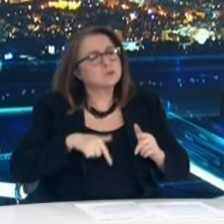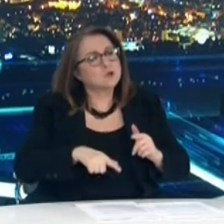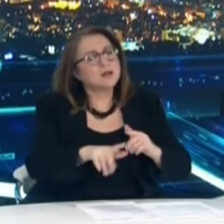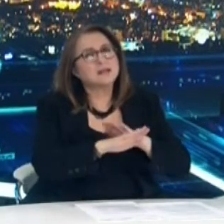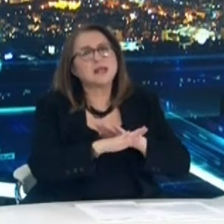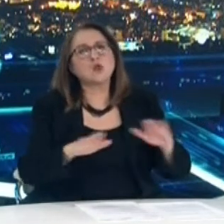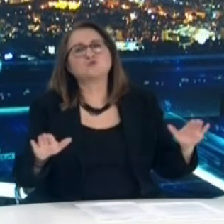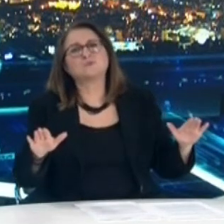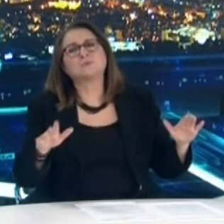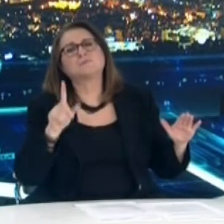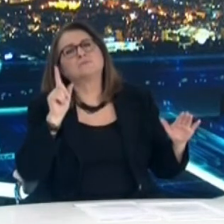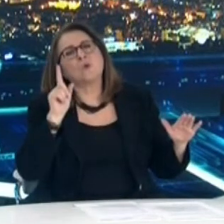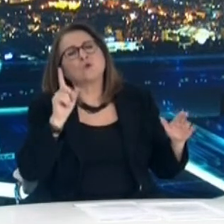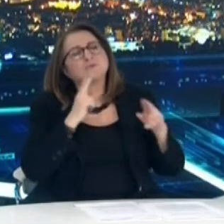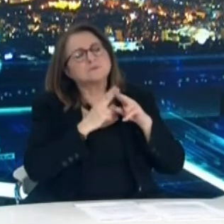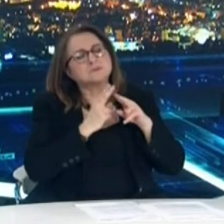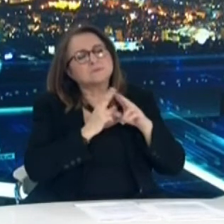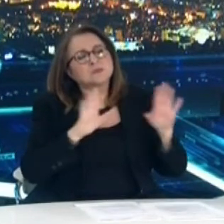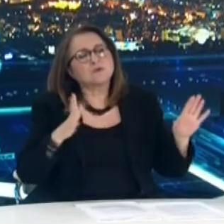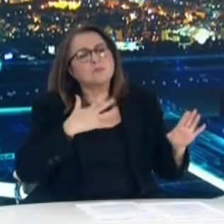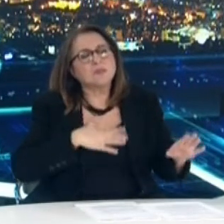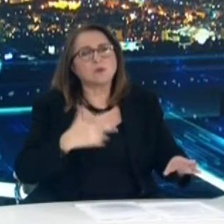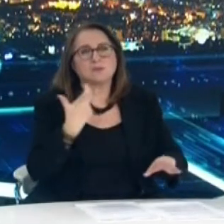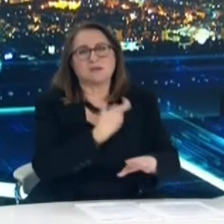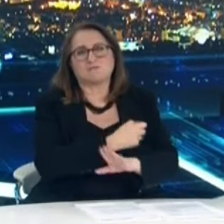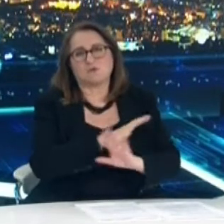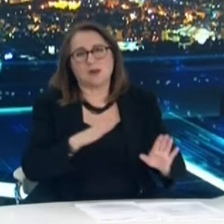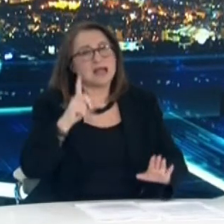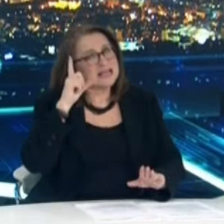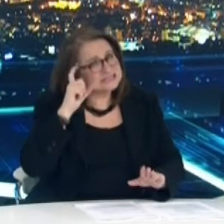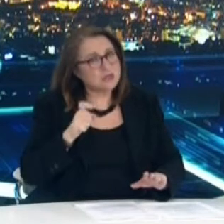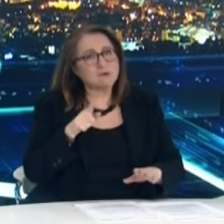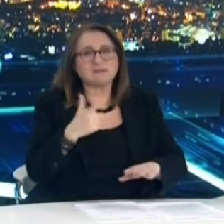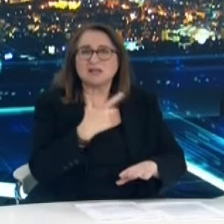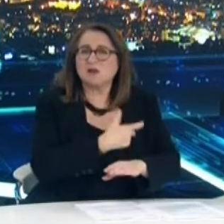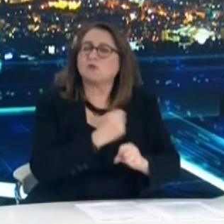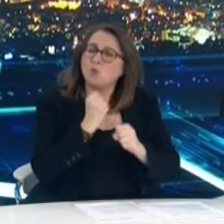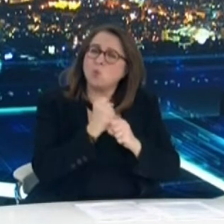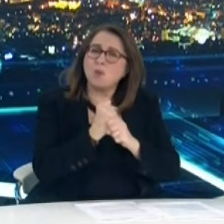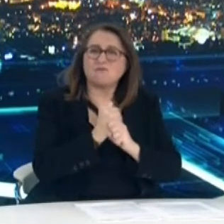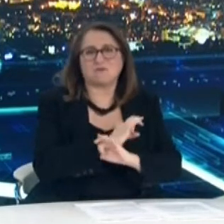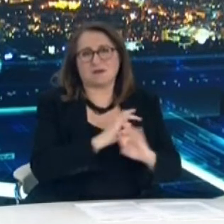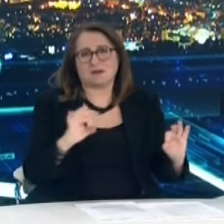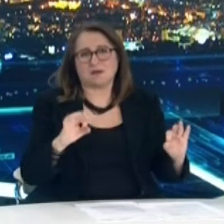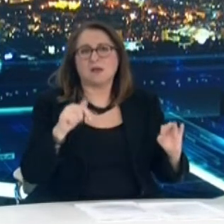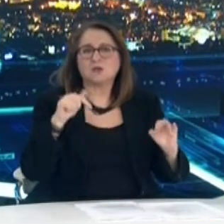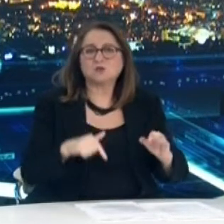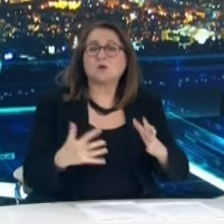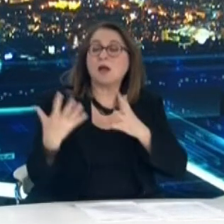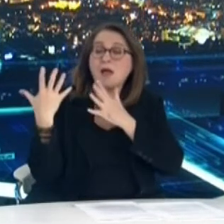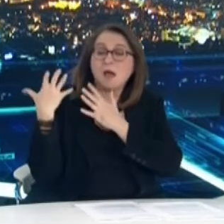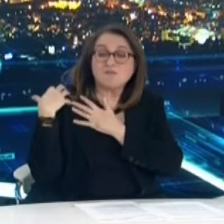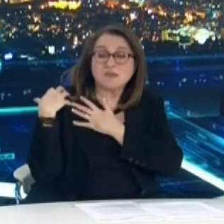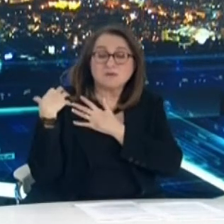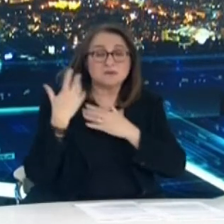με τόση προσμονή περιμέναμε και γνωρίζουμε ότι λειτουργούν. Και αφού μας παρέχει τη δυνατότητα, πλέον είναι θέμα ατομικής υπευθυνότητας να